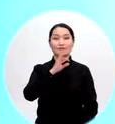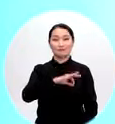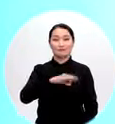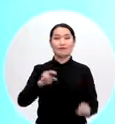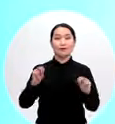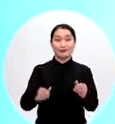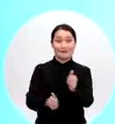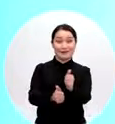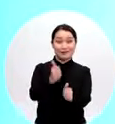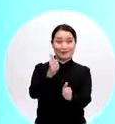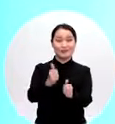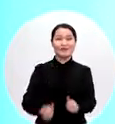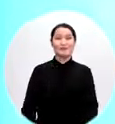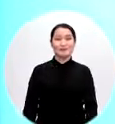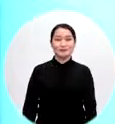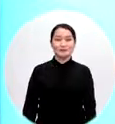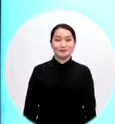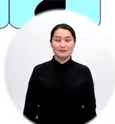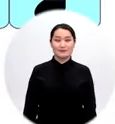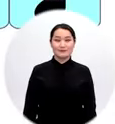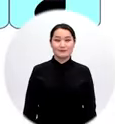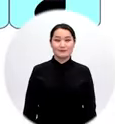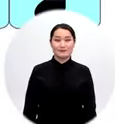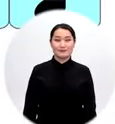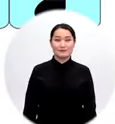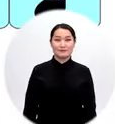болно. Амжилт хүсье хүүхдүүд ээ.